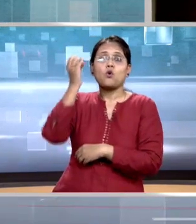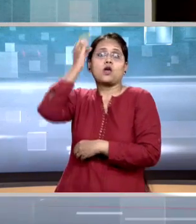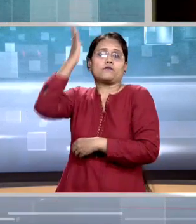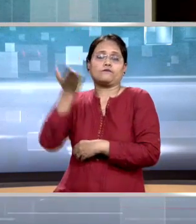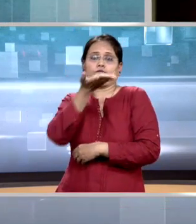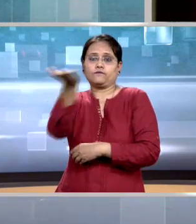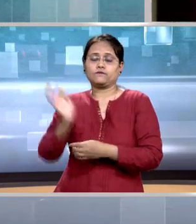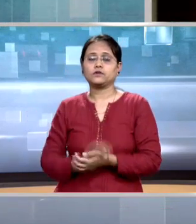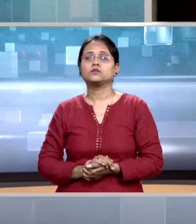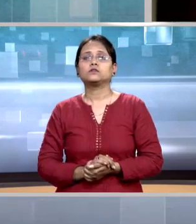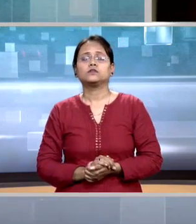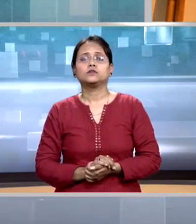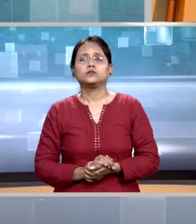बढ़ेगी।